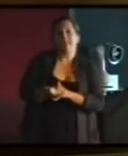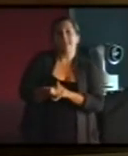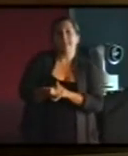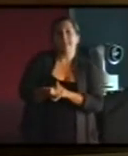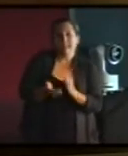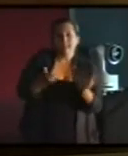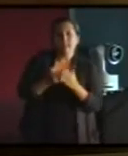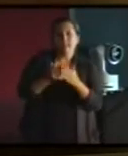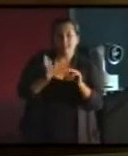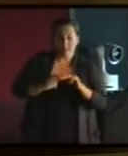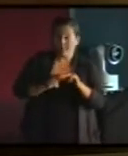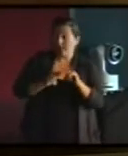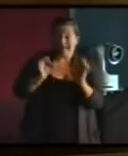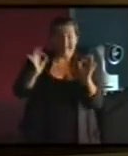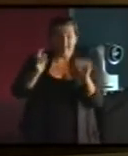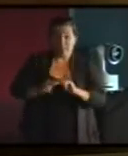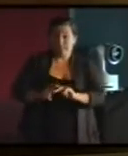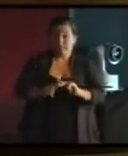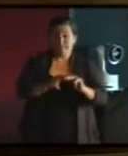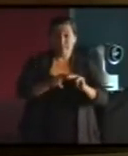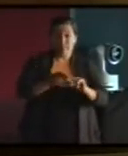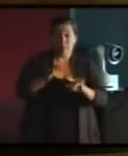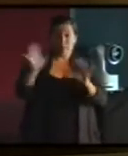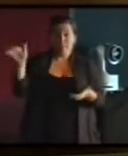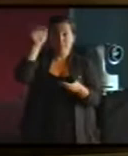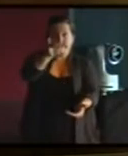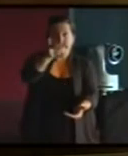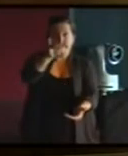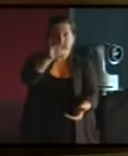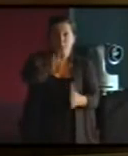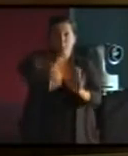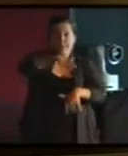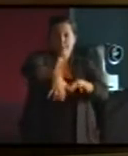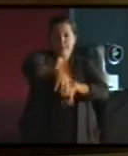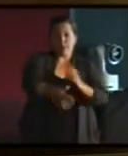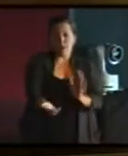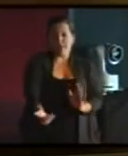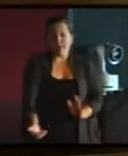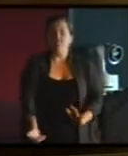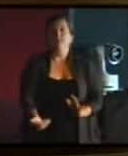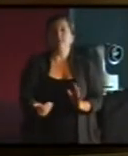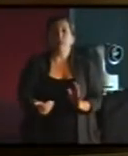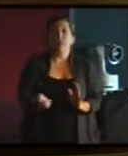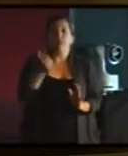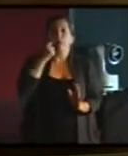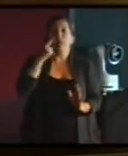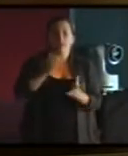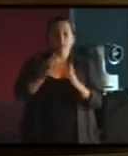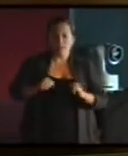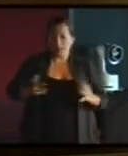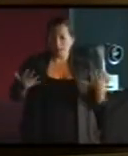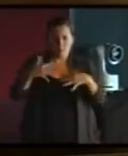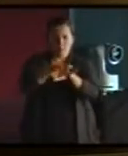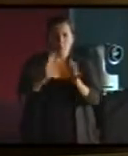parti de ce vide, et on a pris une masse, et on l'a creusé. Et on a essayé de trouver où est-ce que les gens se